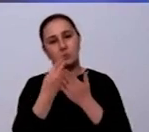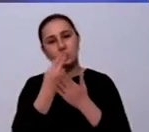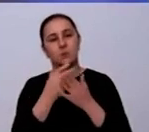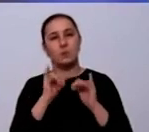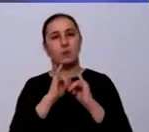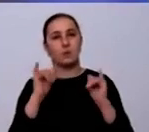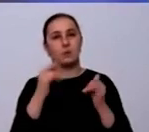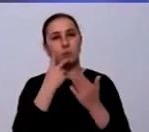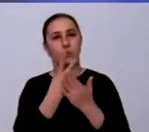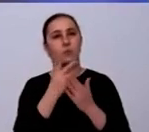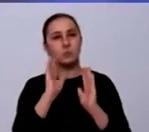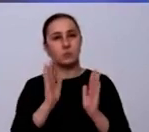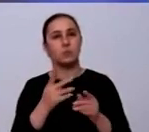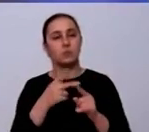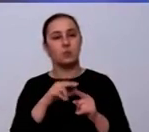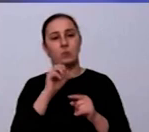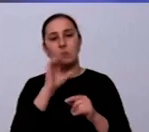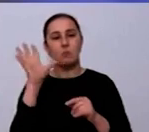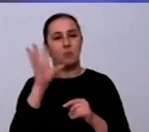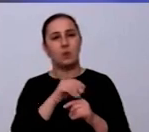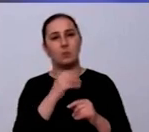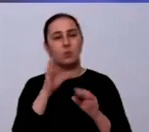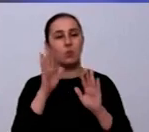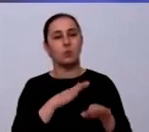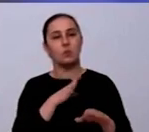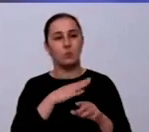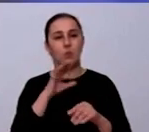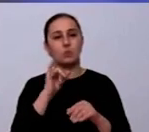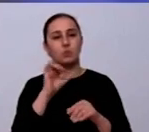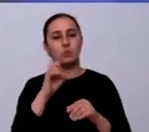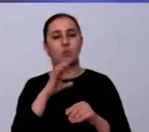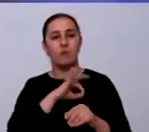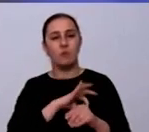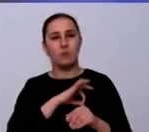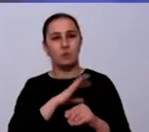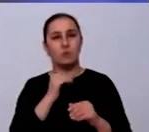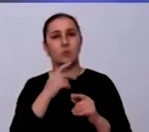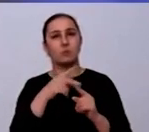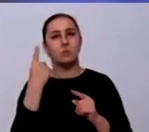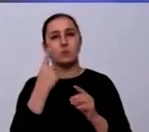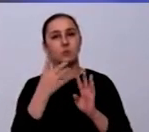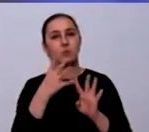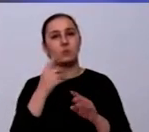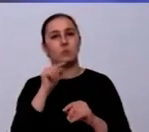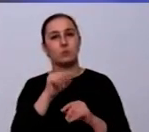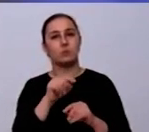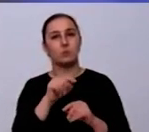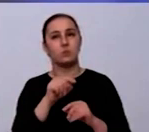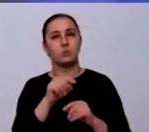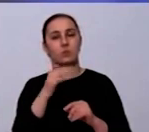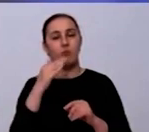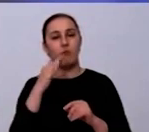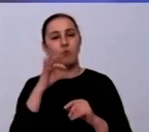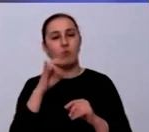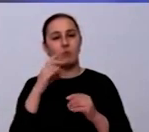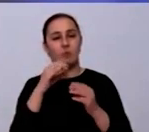yoki yaratishni ko'rib chiqamiz. Bunda barcha deyarli o'tilgan uskunalardan foydalanamiz. Hozir birinchi o'rinda biz fon